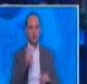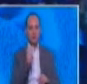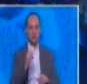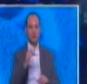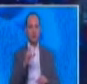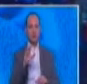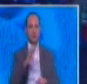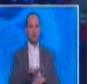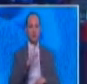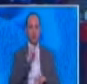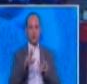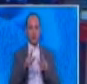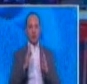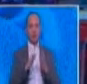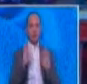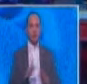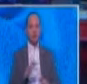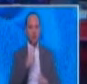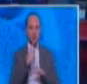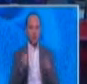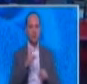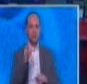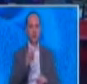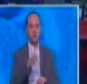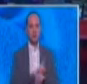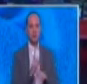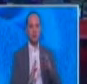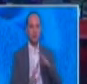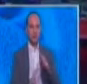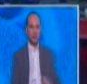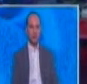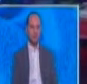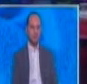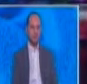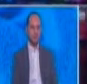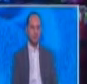Hocamızın söylediği gibi evde kal sloganıyla 20 saniyelik bir ara verelim.